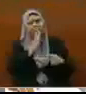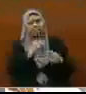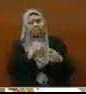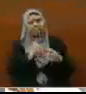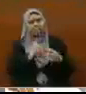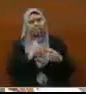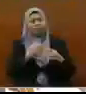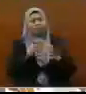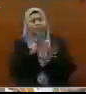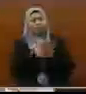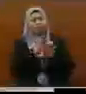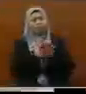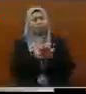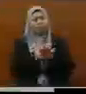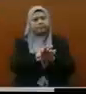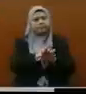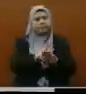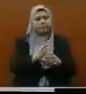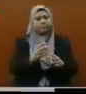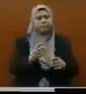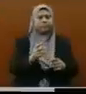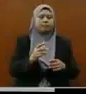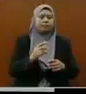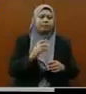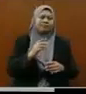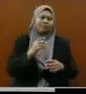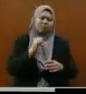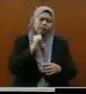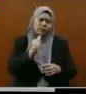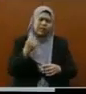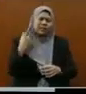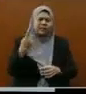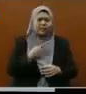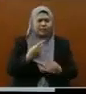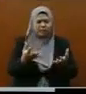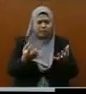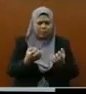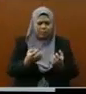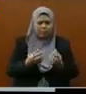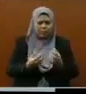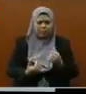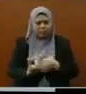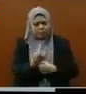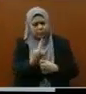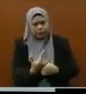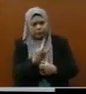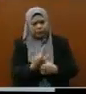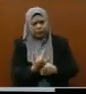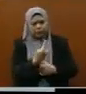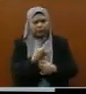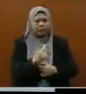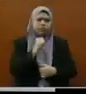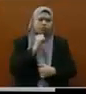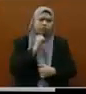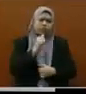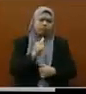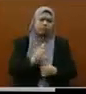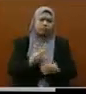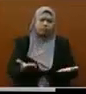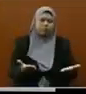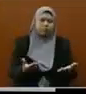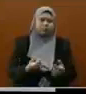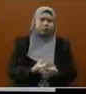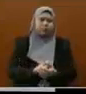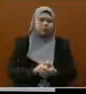kami ni banyak yang menyuarakan, bukanlah kita ni nak membodek, tidak. Ataupun nak minta supaya turun di kawasan dana tu pun